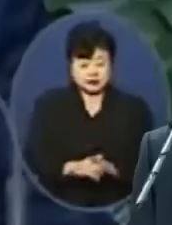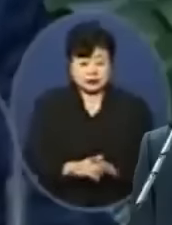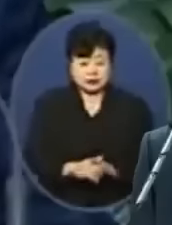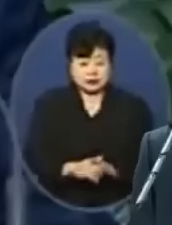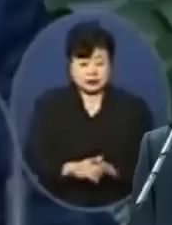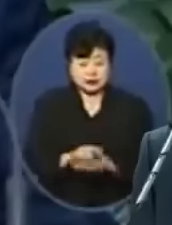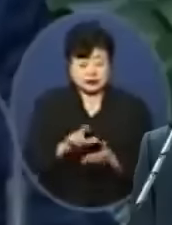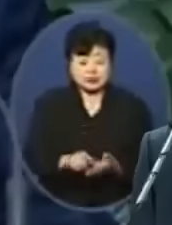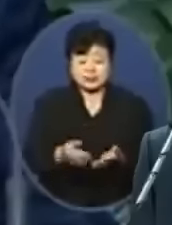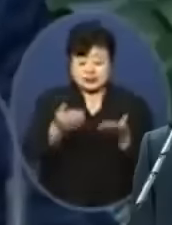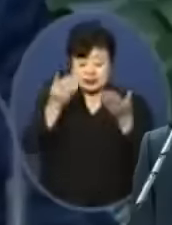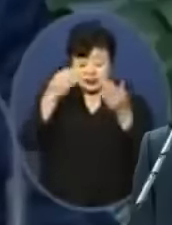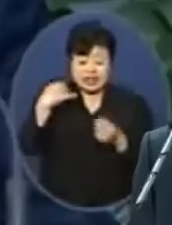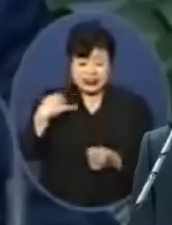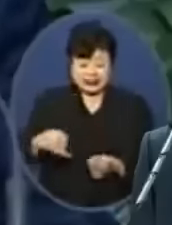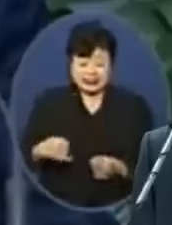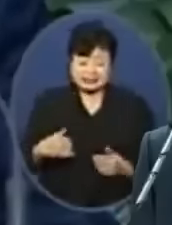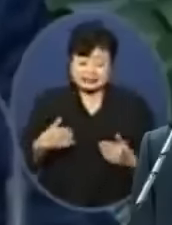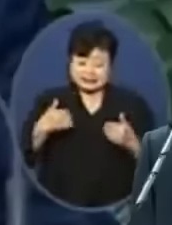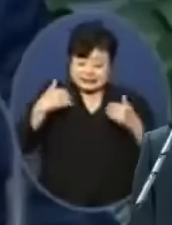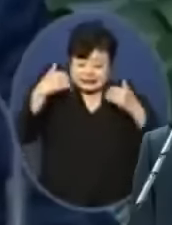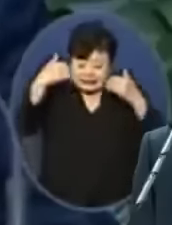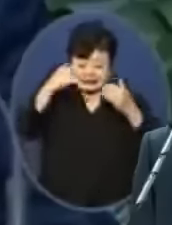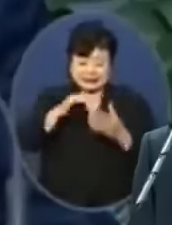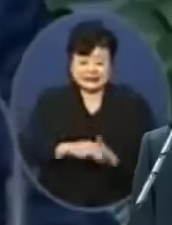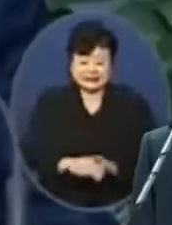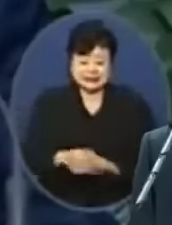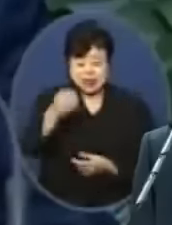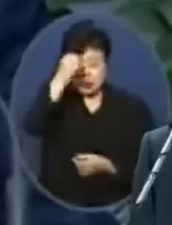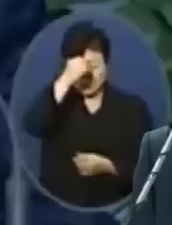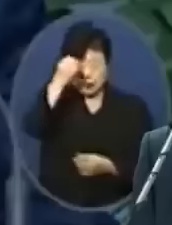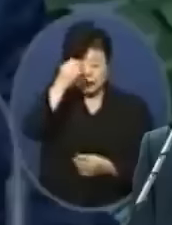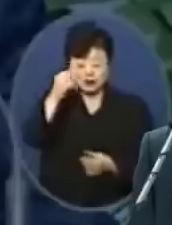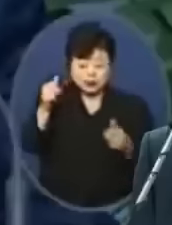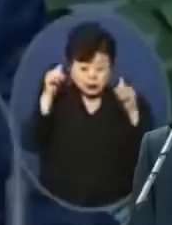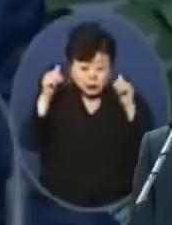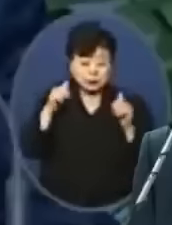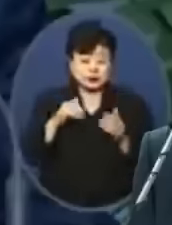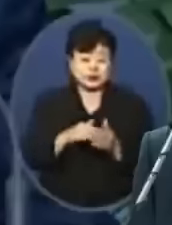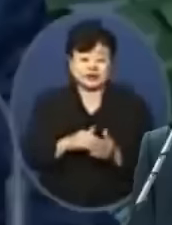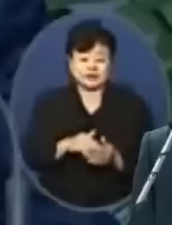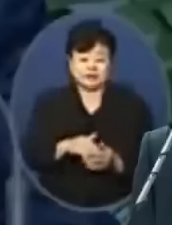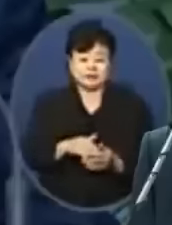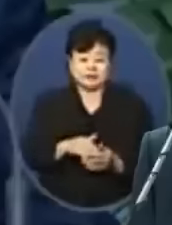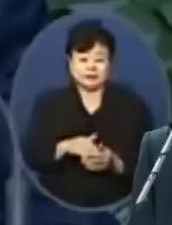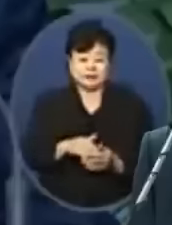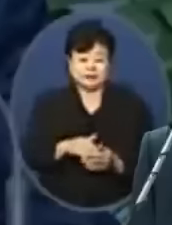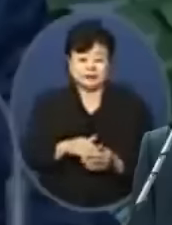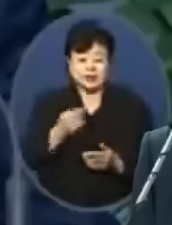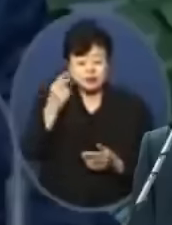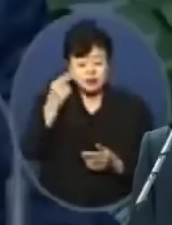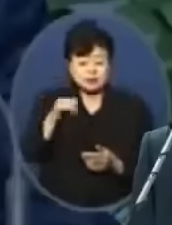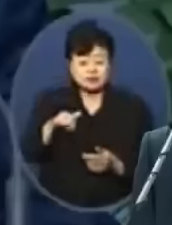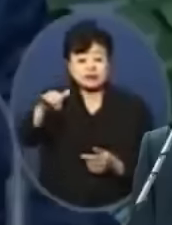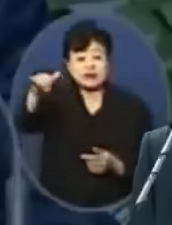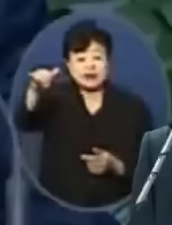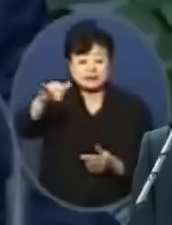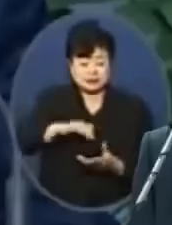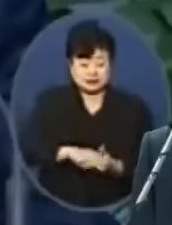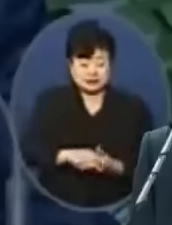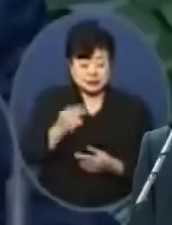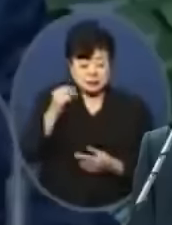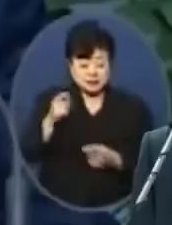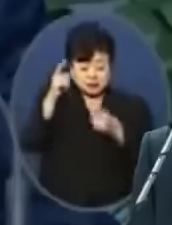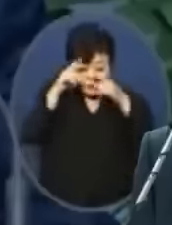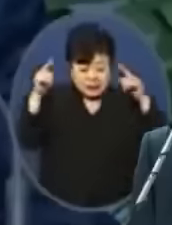세월이 흐르니까 딸이 자라서 고등학교를 여기서 졸업하고 난 다음에 미국으로 건너가서